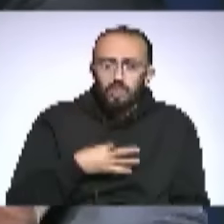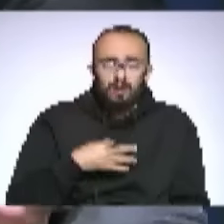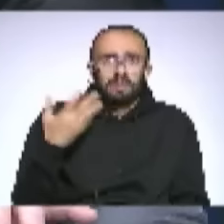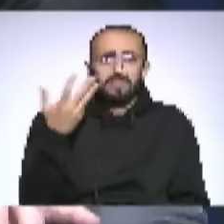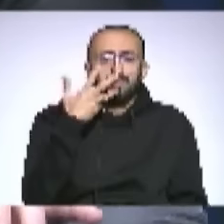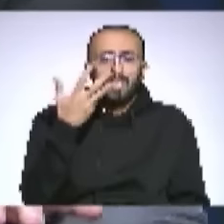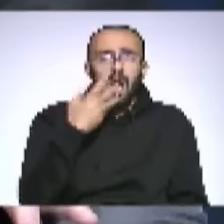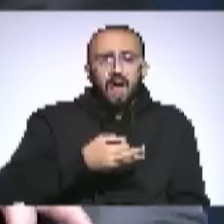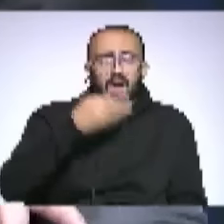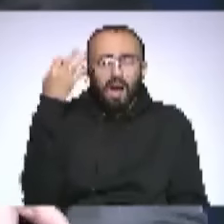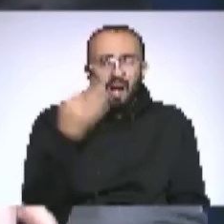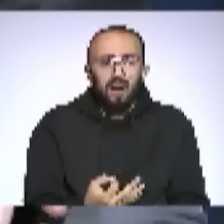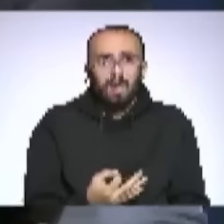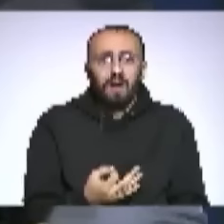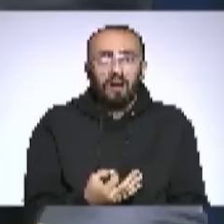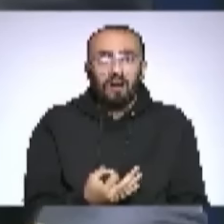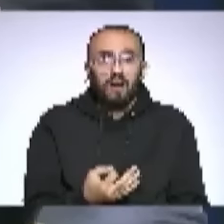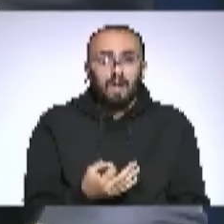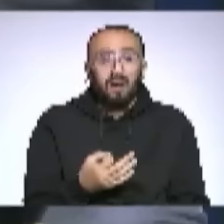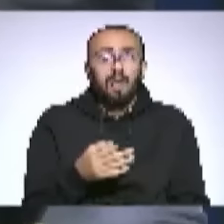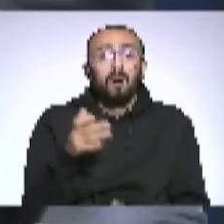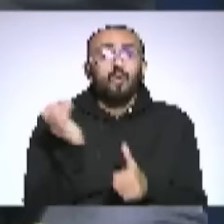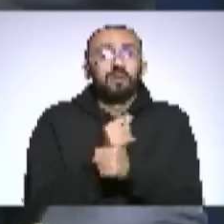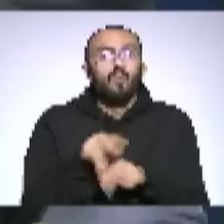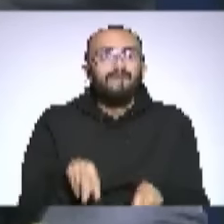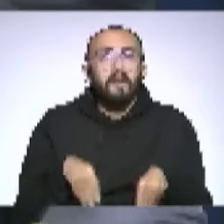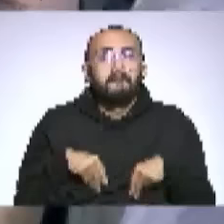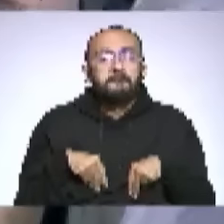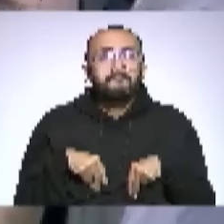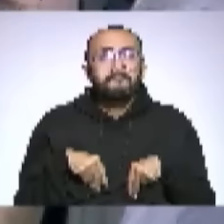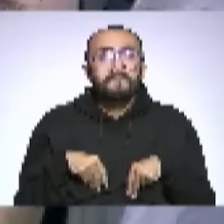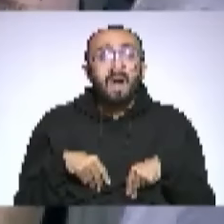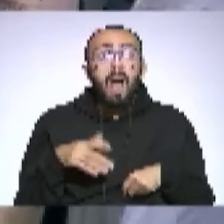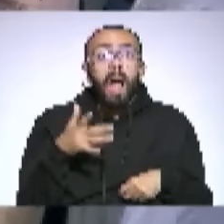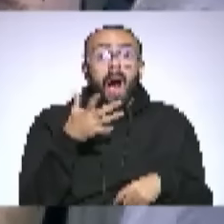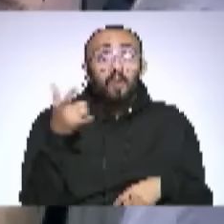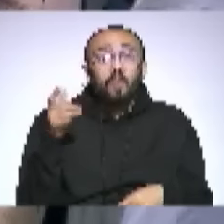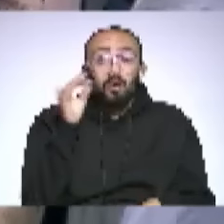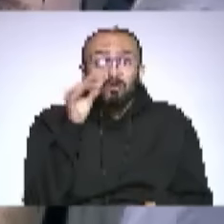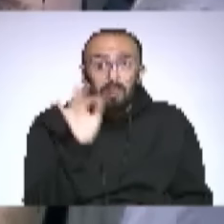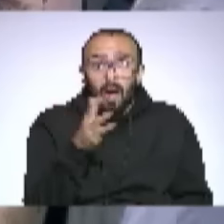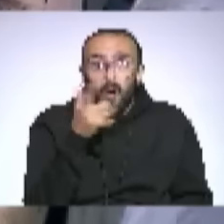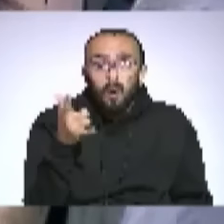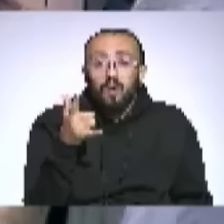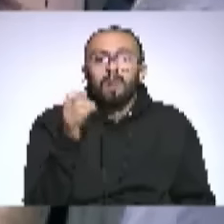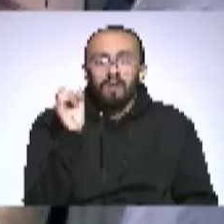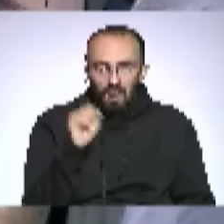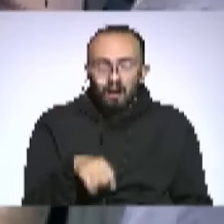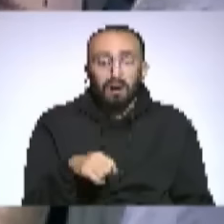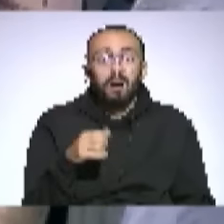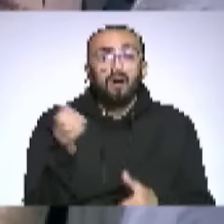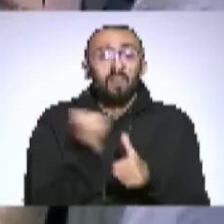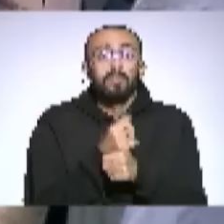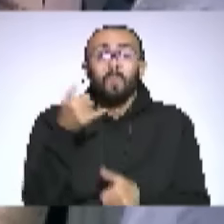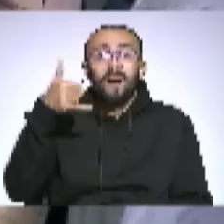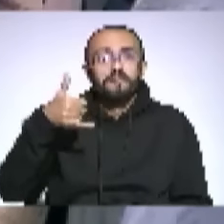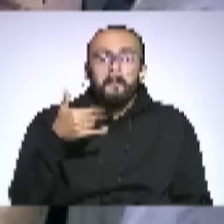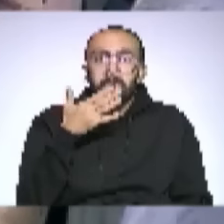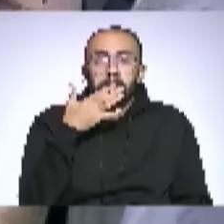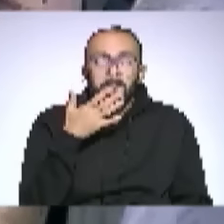و بكرامه الارض وجوزي واقف ماردش هو اخو جوزك اللي عمل فيكي كده اه وجوزي واقف